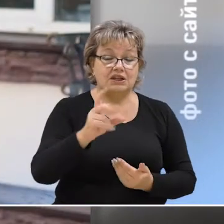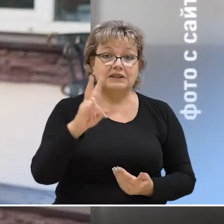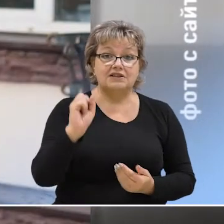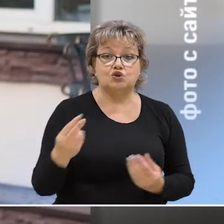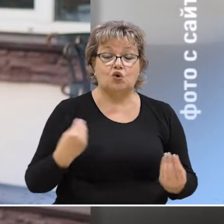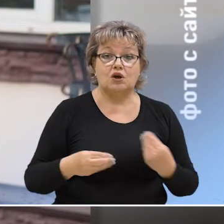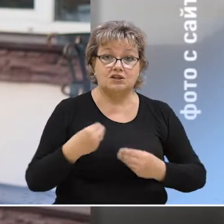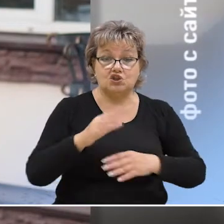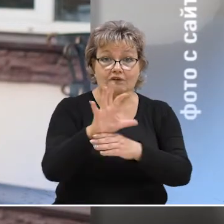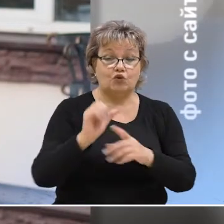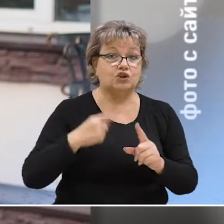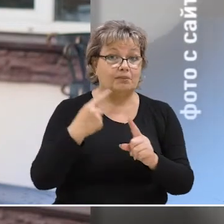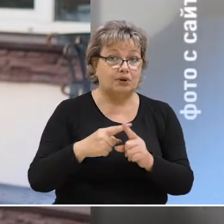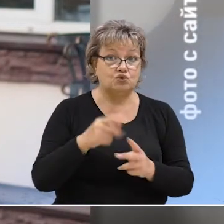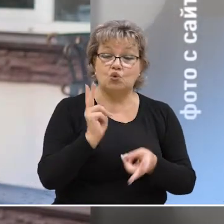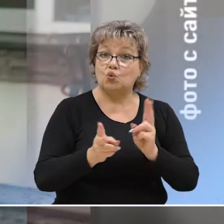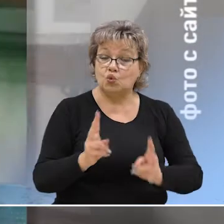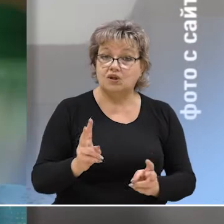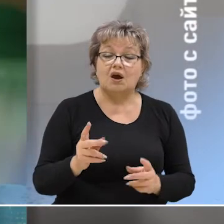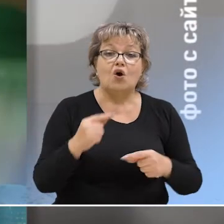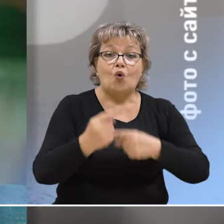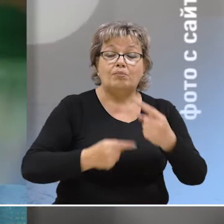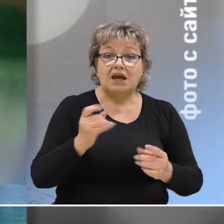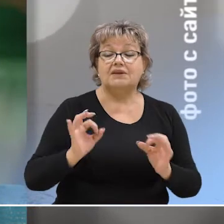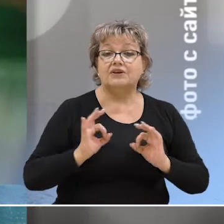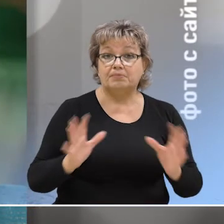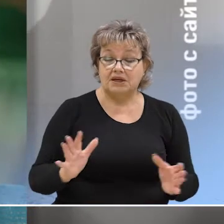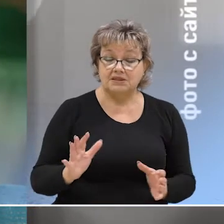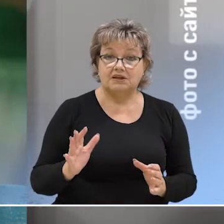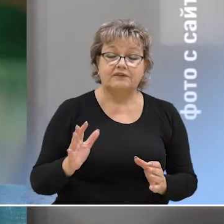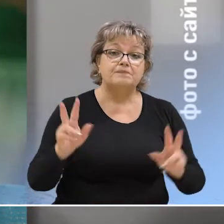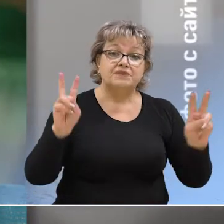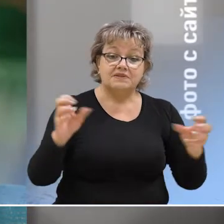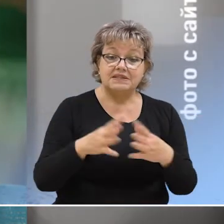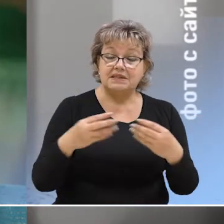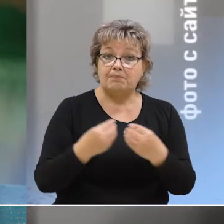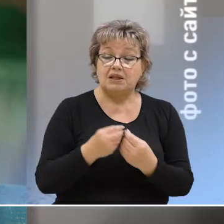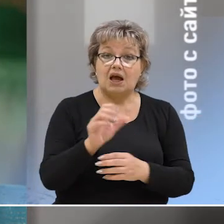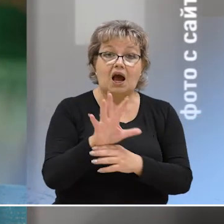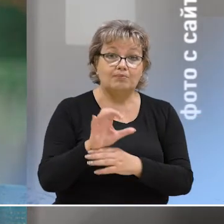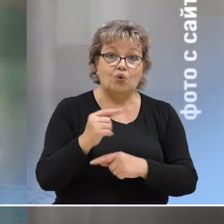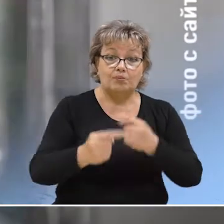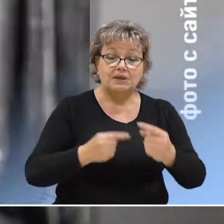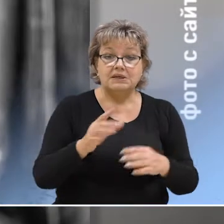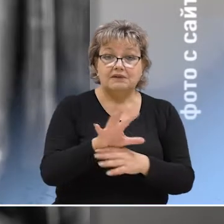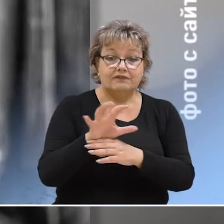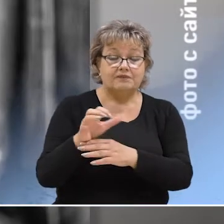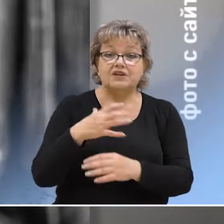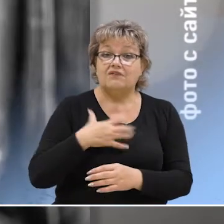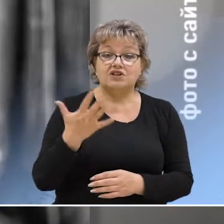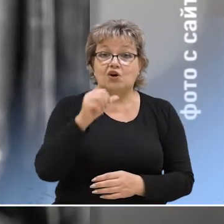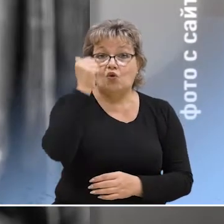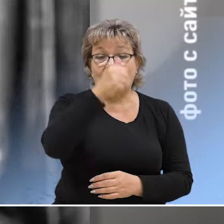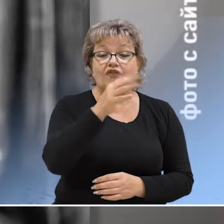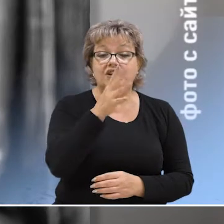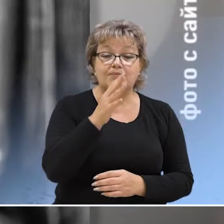жителей в национальной одежде, фото блюд национальной кухни, обрядов и праздников. Ну и номинация «Семейный альбом», снимки нескольких поколений семьи.